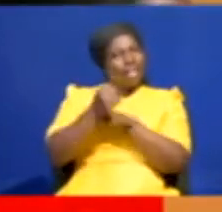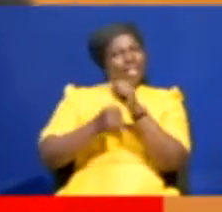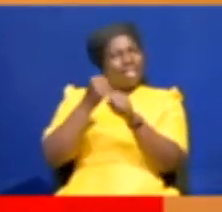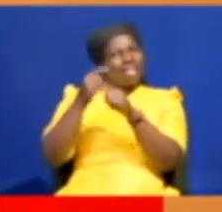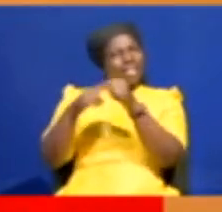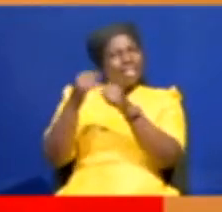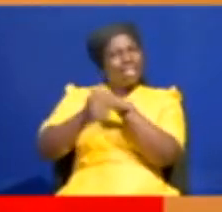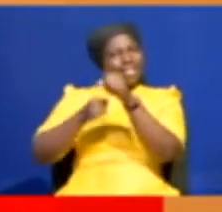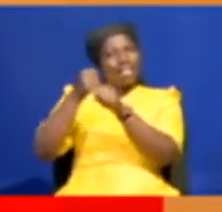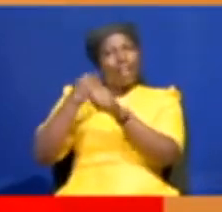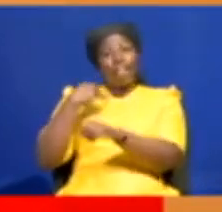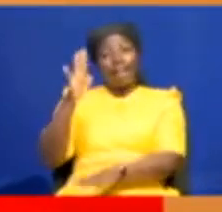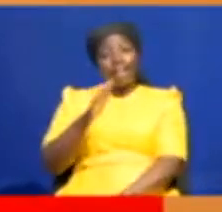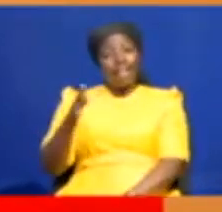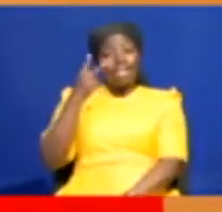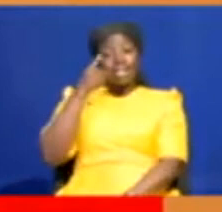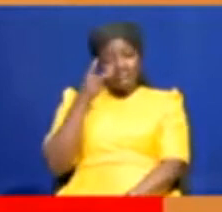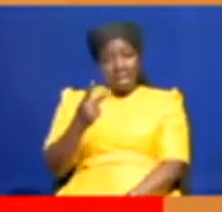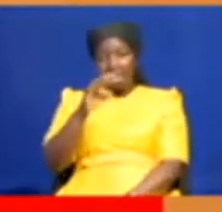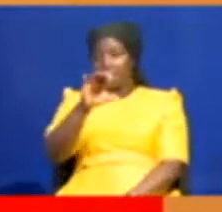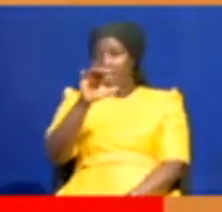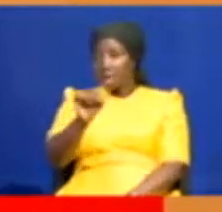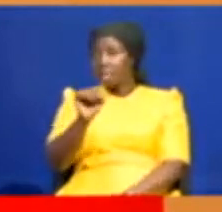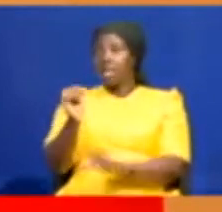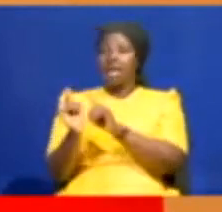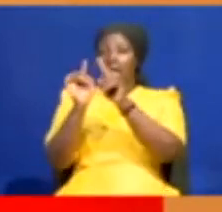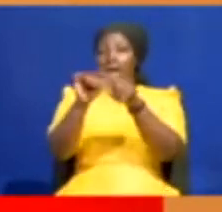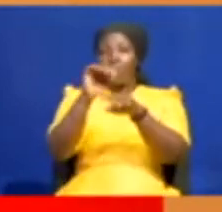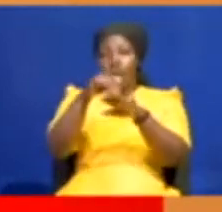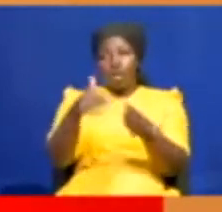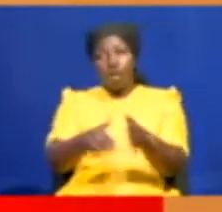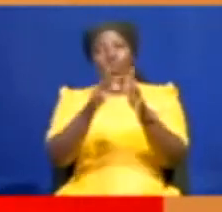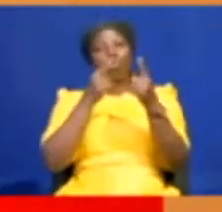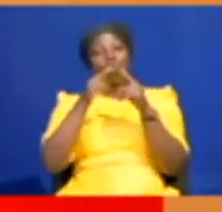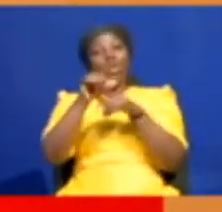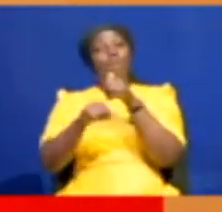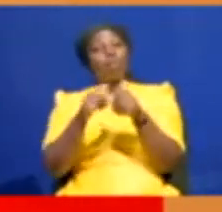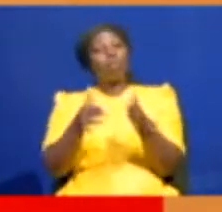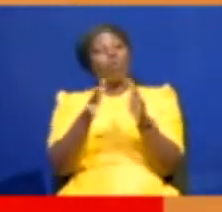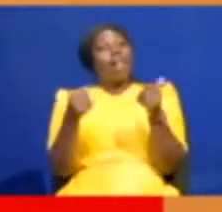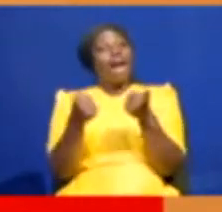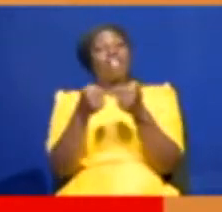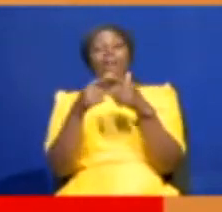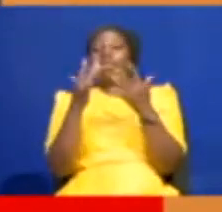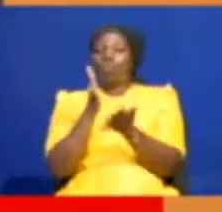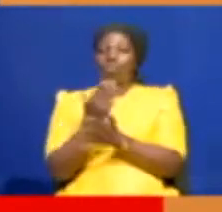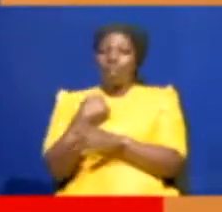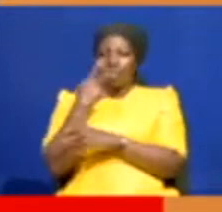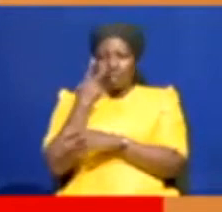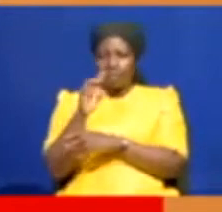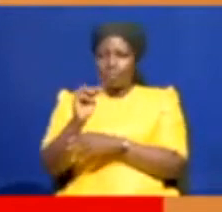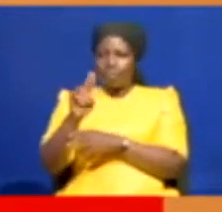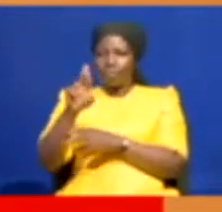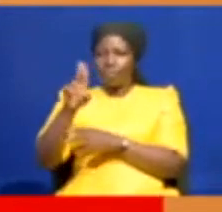3 or 6 years hatujawahi ona CS akienda barabarani kuzungumzia mambo ya ajali, lakini tumeona Murkomen ameenda.